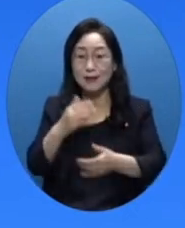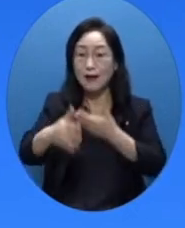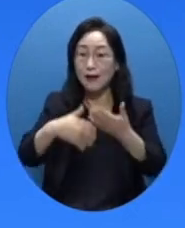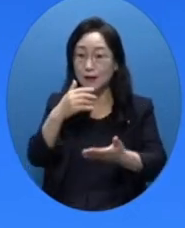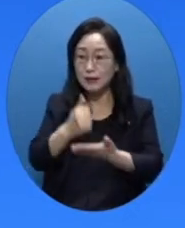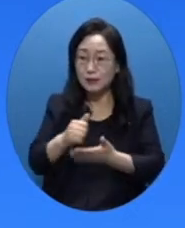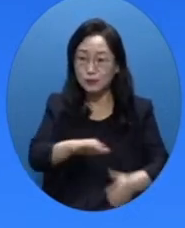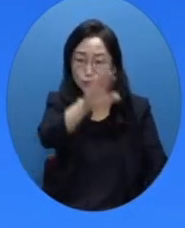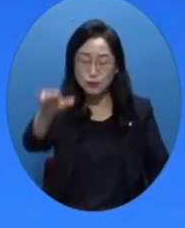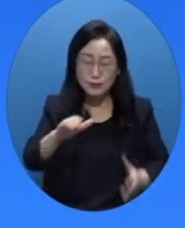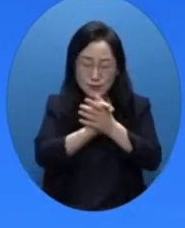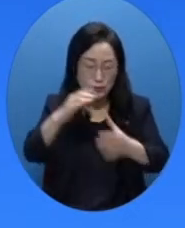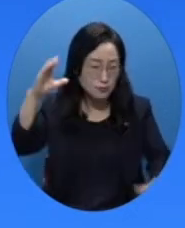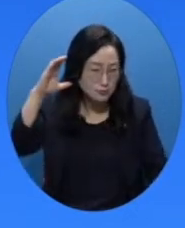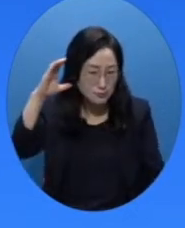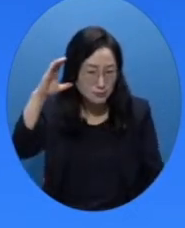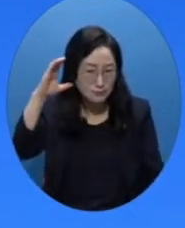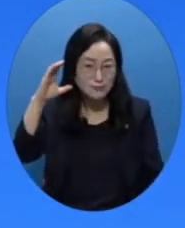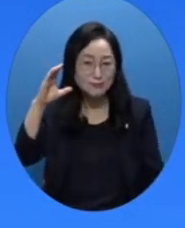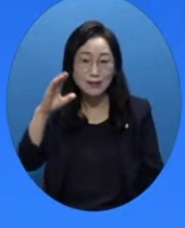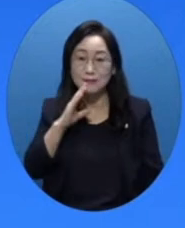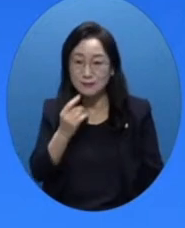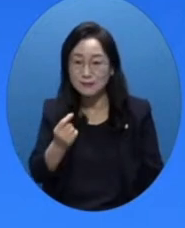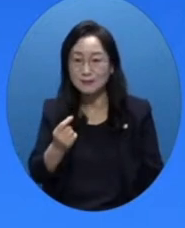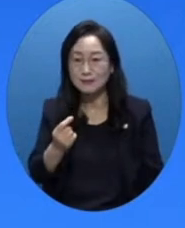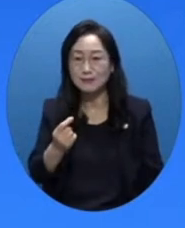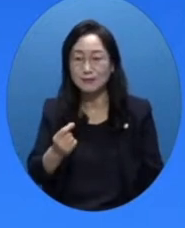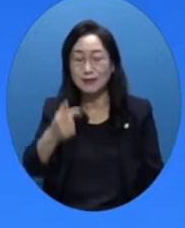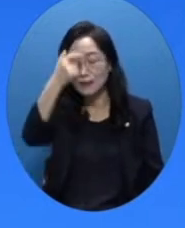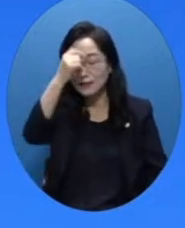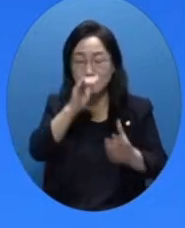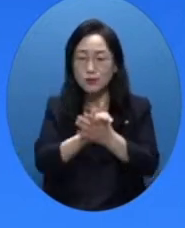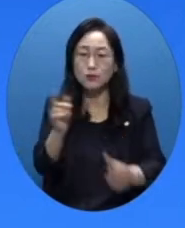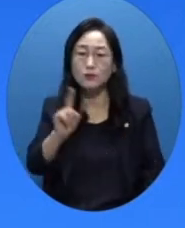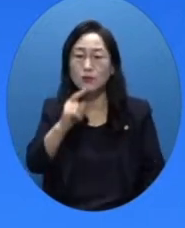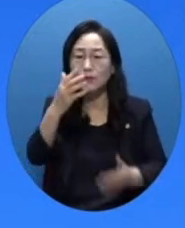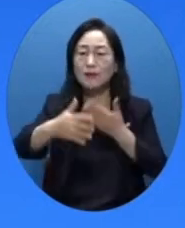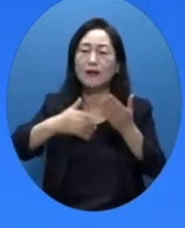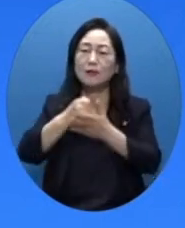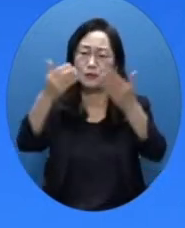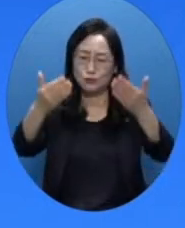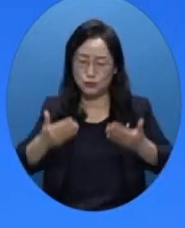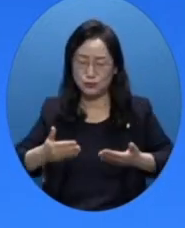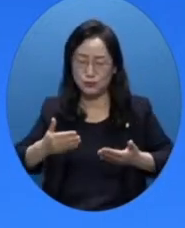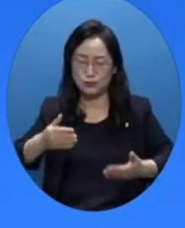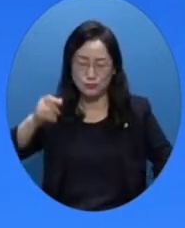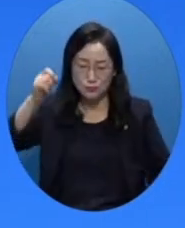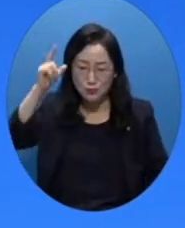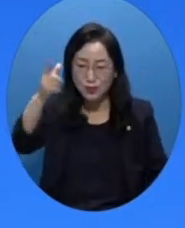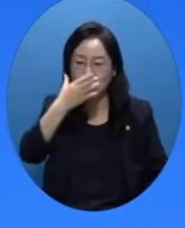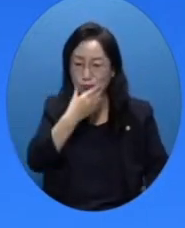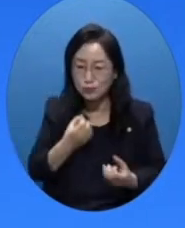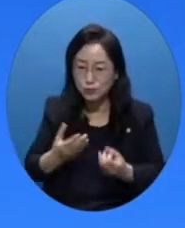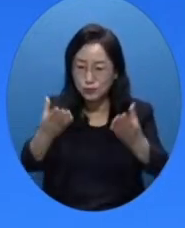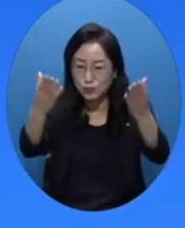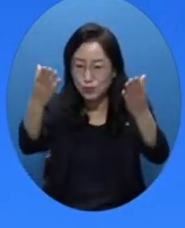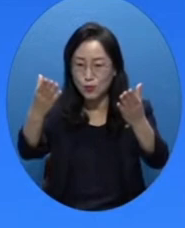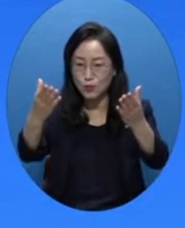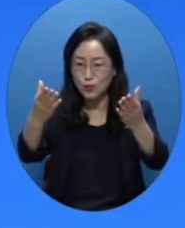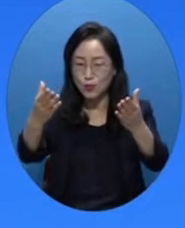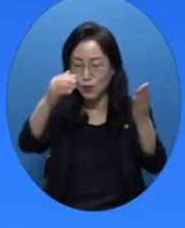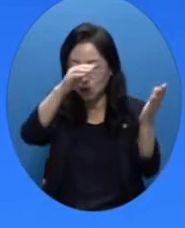하나님께서 우리의 기도를 들으시는 것입니다. 기도는 하나님께서 우리에게 주신 위대한 축복의 도구입니다.